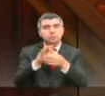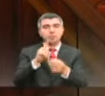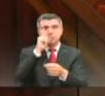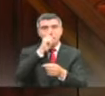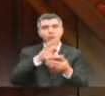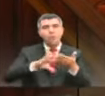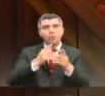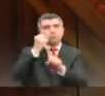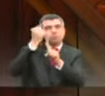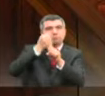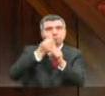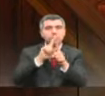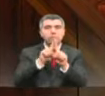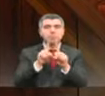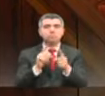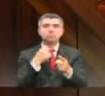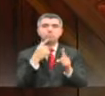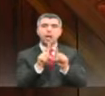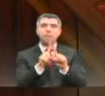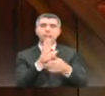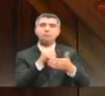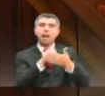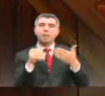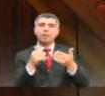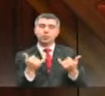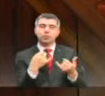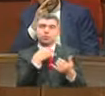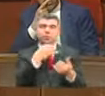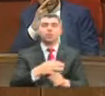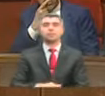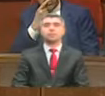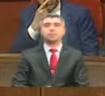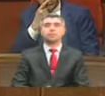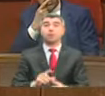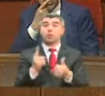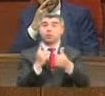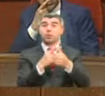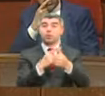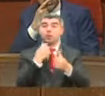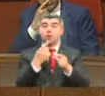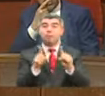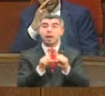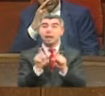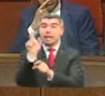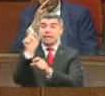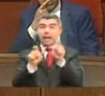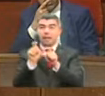المجال وفق الأهداف التالية: أولاً، صون حقوق وكرامة